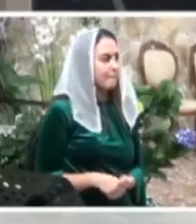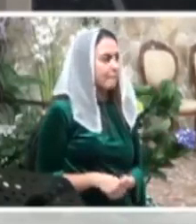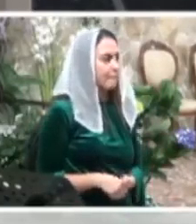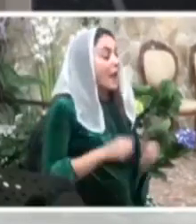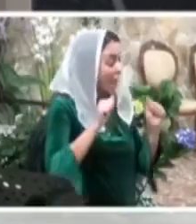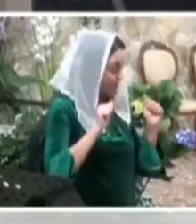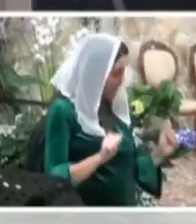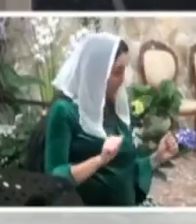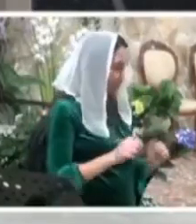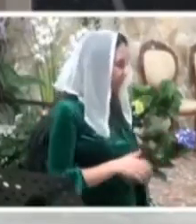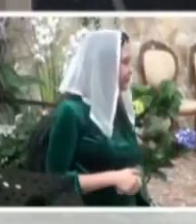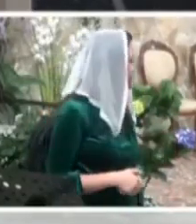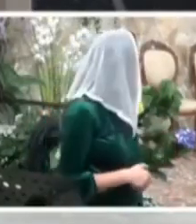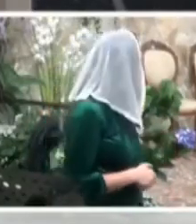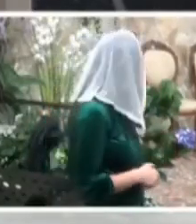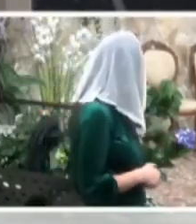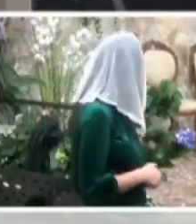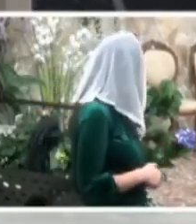amen?